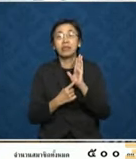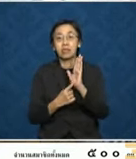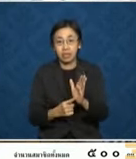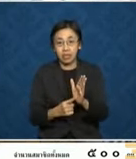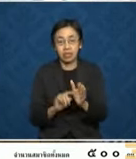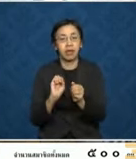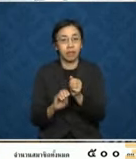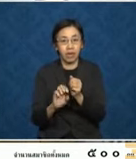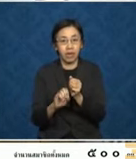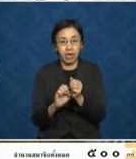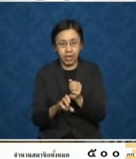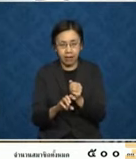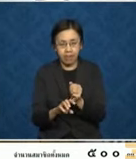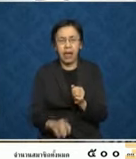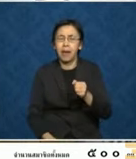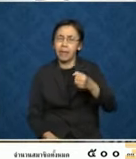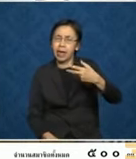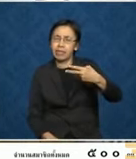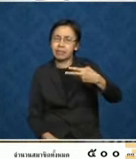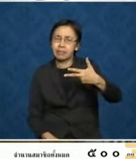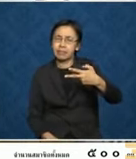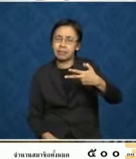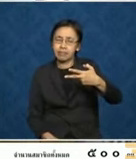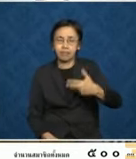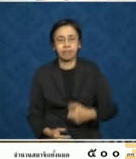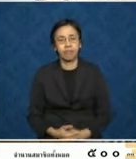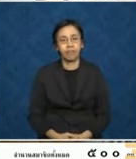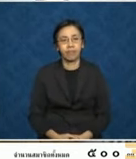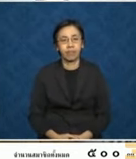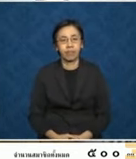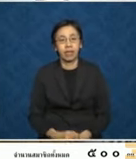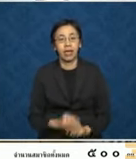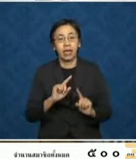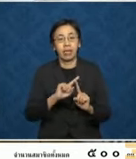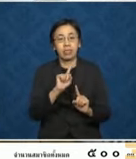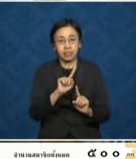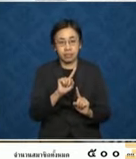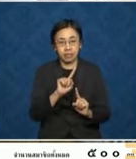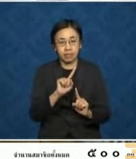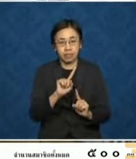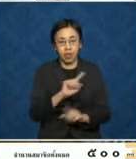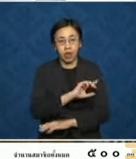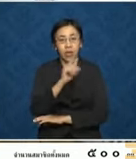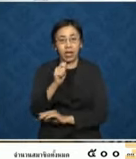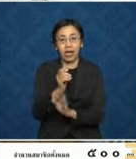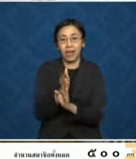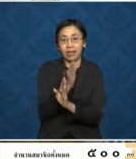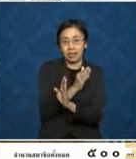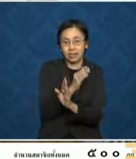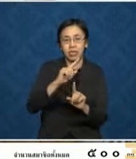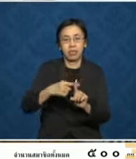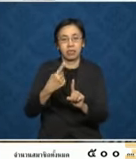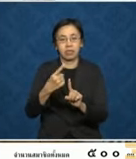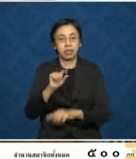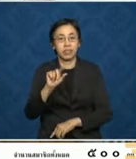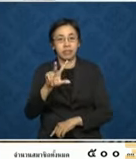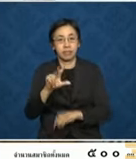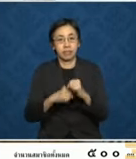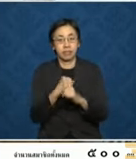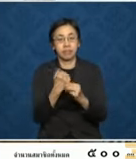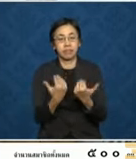ะประมาณ 2-3 ประการนะคะข้อเสนอแนะแรกค่ะเมื่อวันอังคารที่ผ่านมาวันที่23มกราคมที่ผ่านม